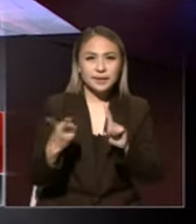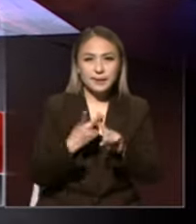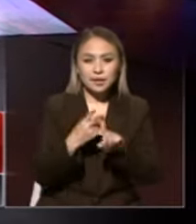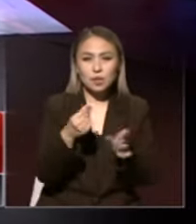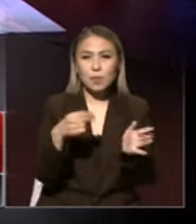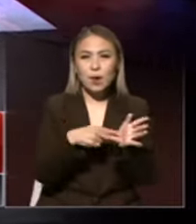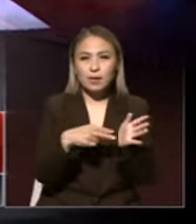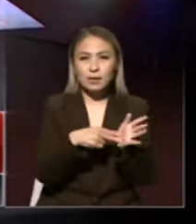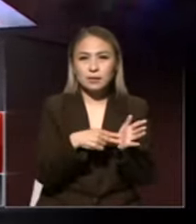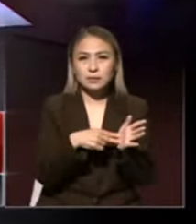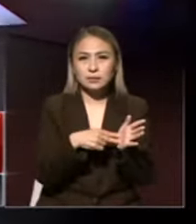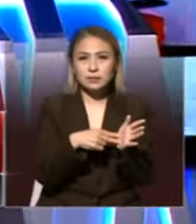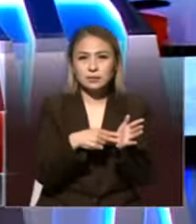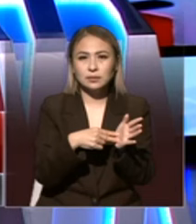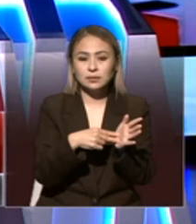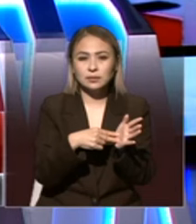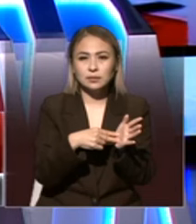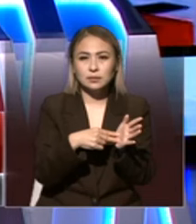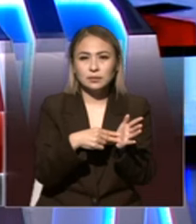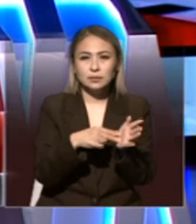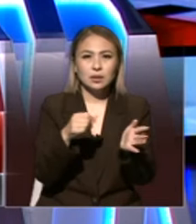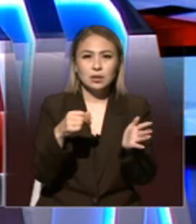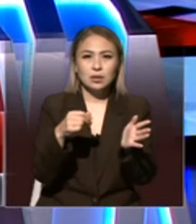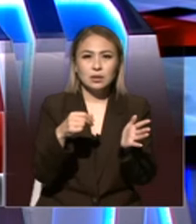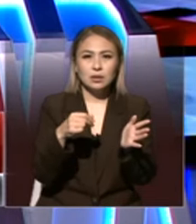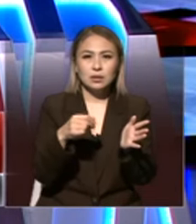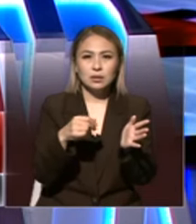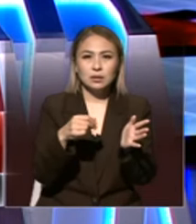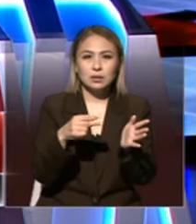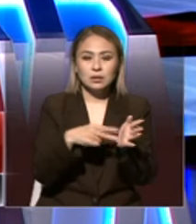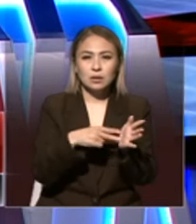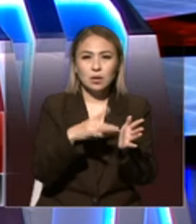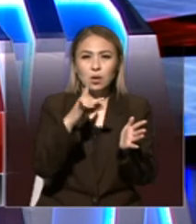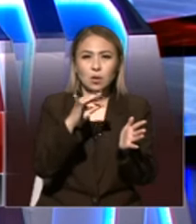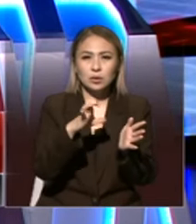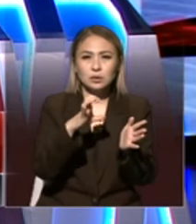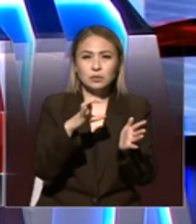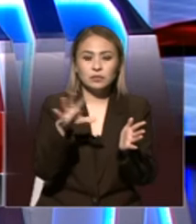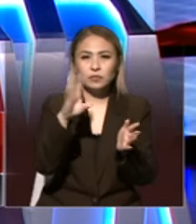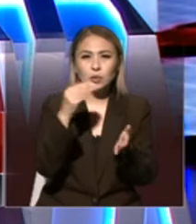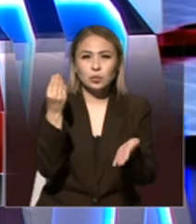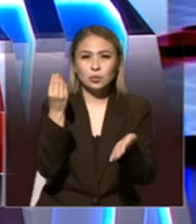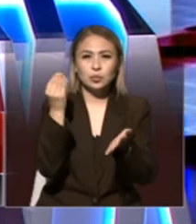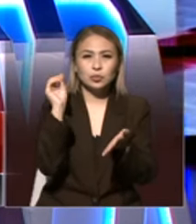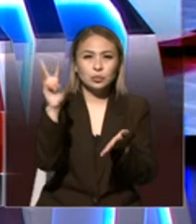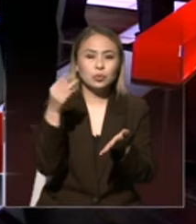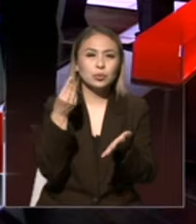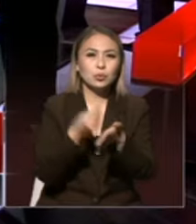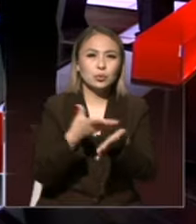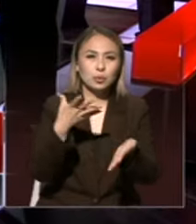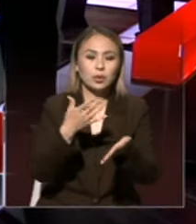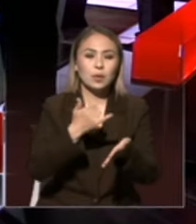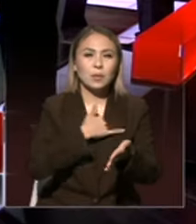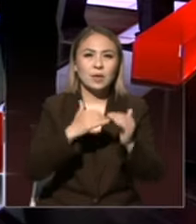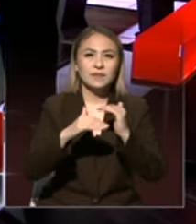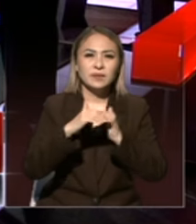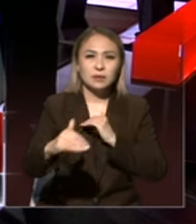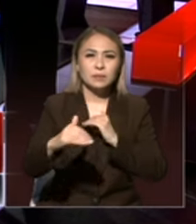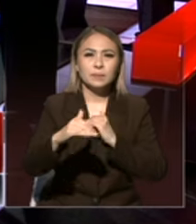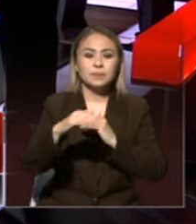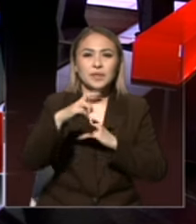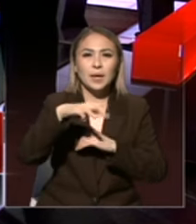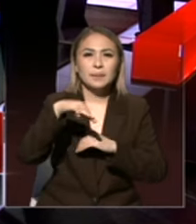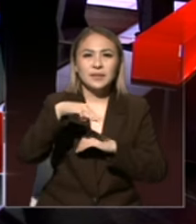бағалары анау Ростов-на-Дону деген Россельмаштан бағасы қымбат болады. Жаңа сіз айтып кеттіңіз, МТЗ Россияда деп. МТЗ